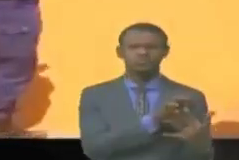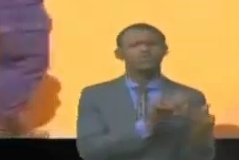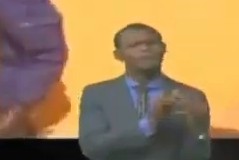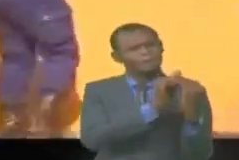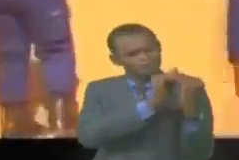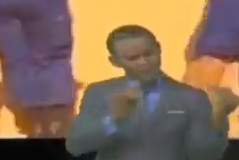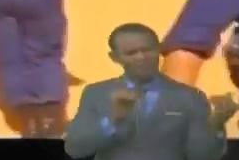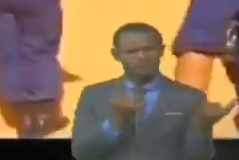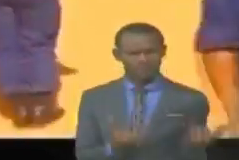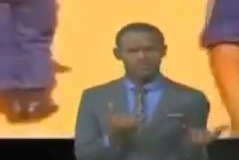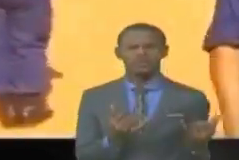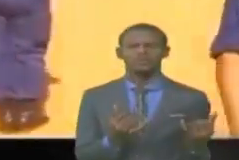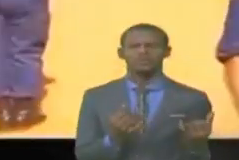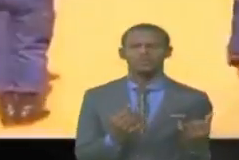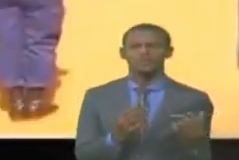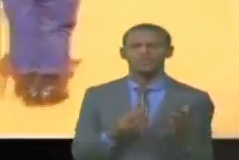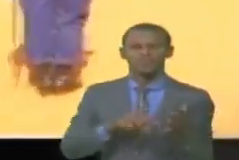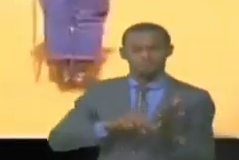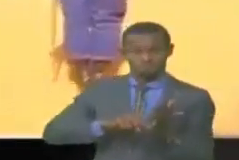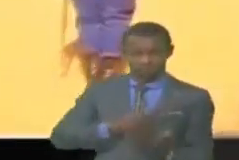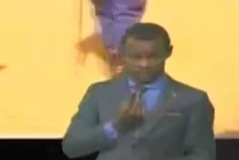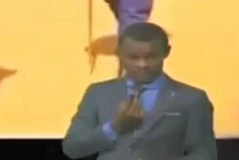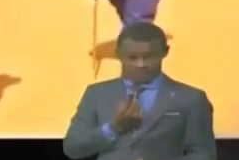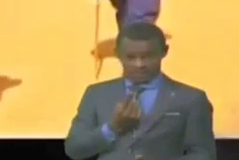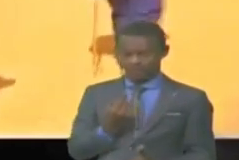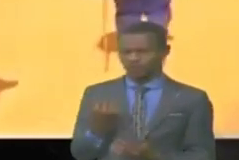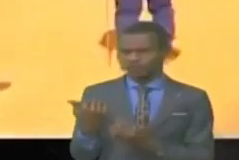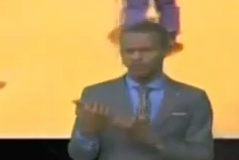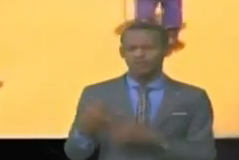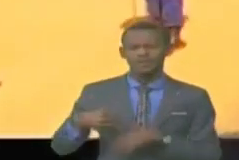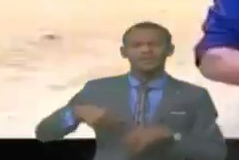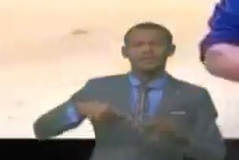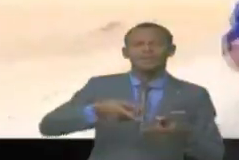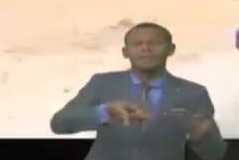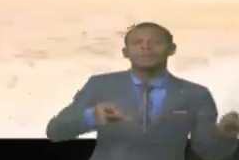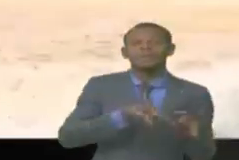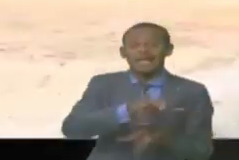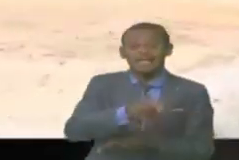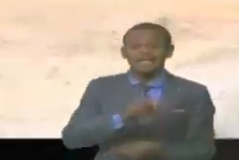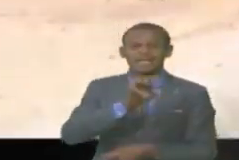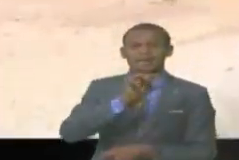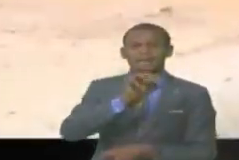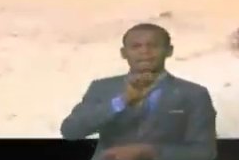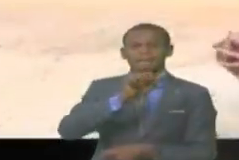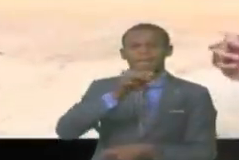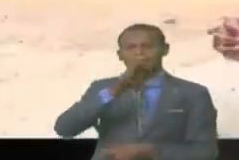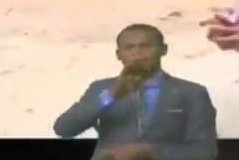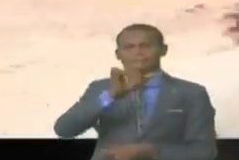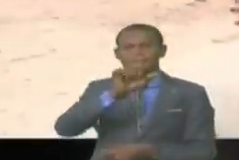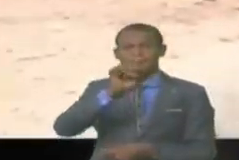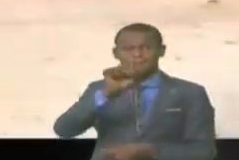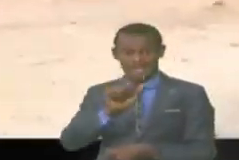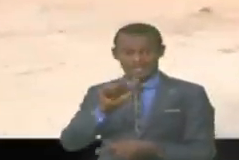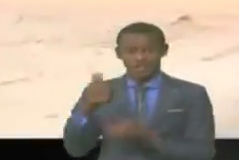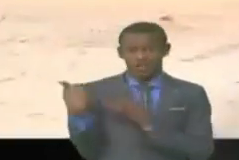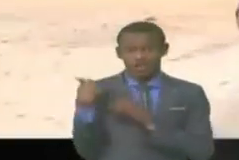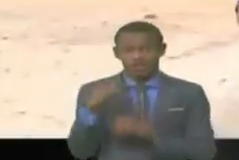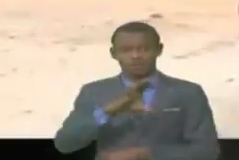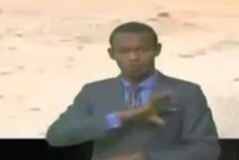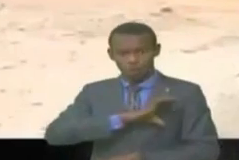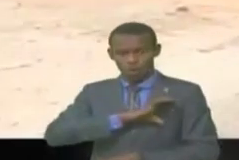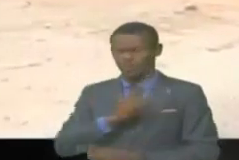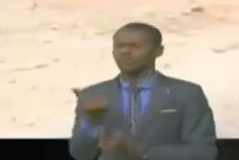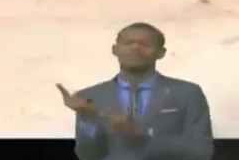mission d'itinérance pour la toute première fois dans la région, le commissaire provincial de la PNC en Ituri a tenu à remercier